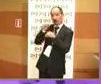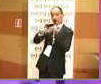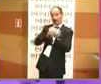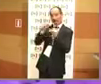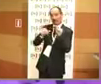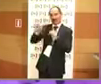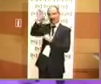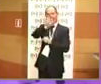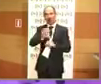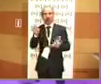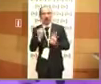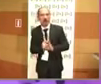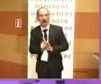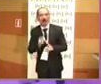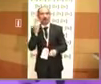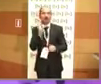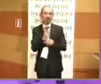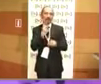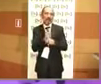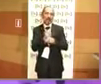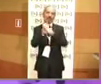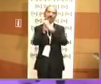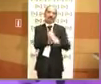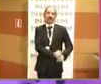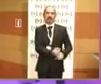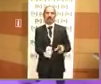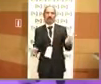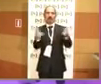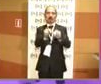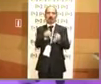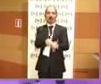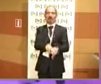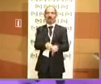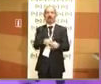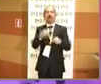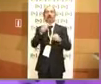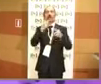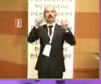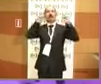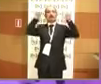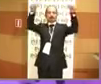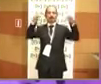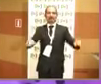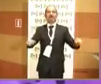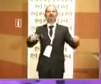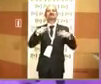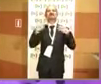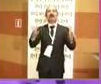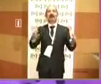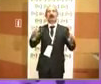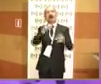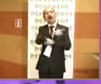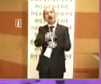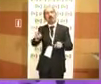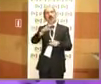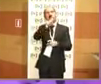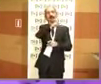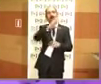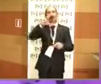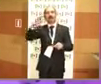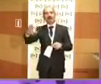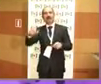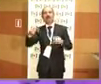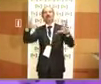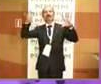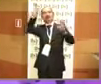cambiare l'Europa, anzi dobbiamo rifondarla, come è scritto nel manifesto Siamo Europei che ha promosso Carlo Calenda con